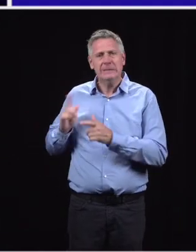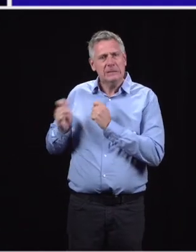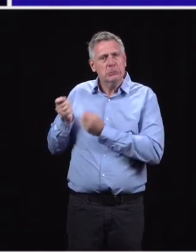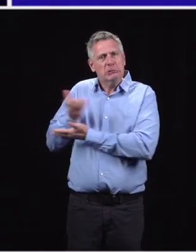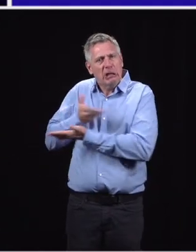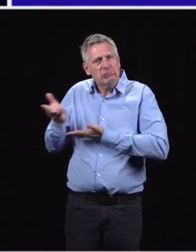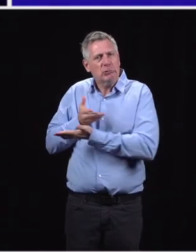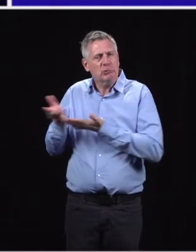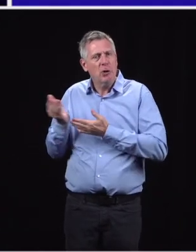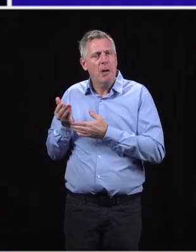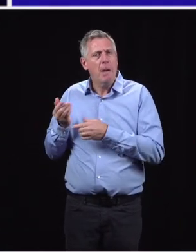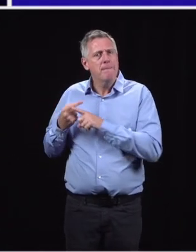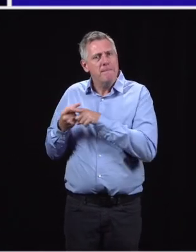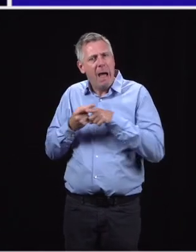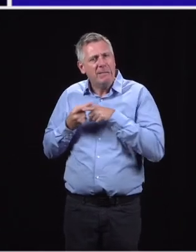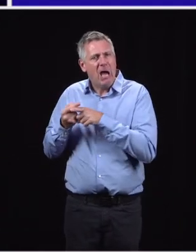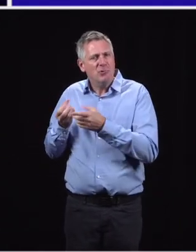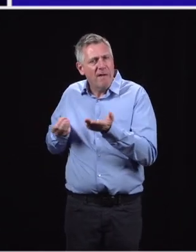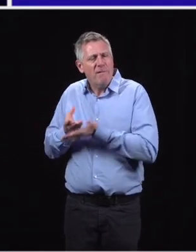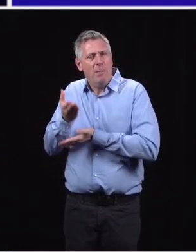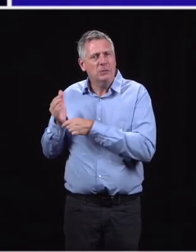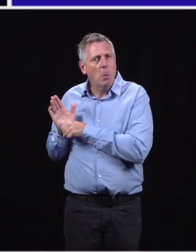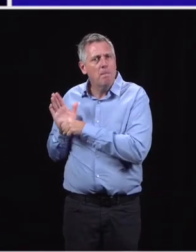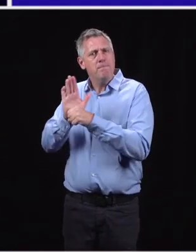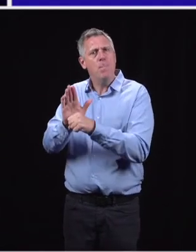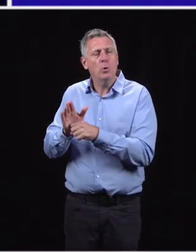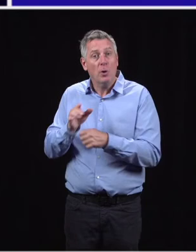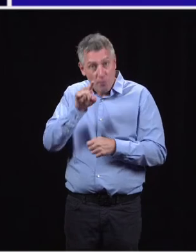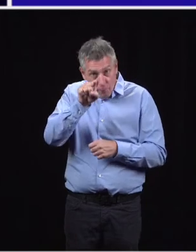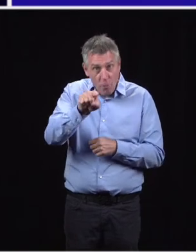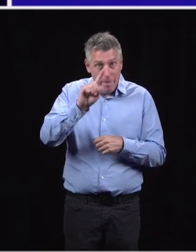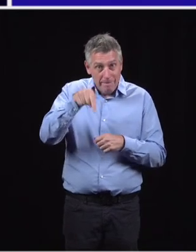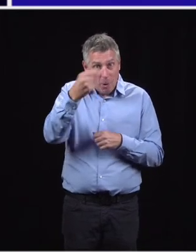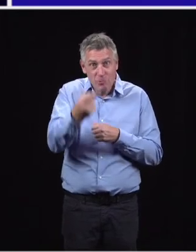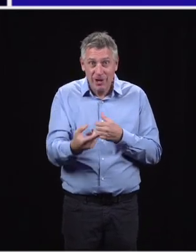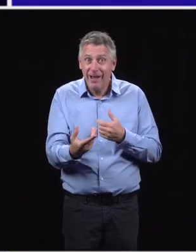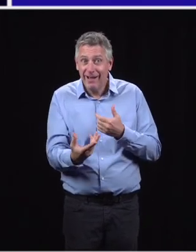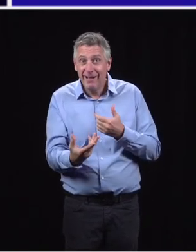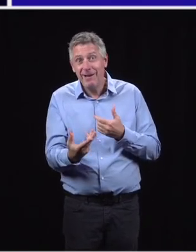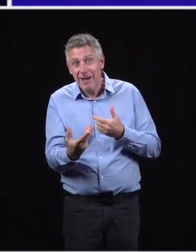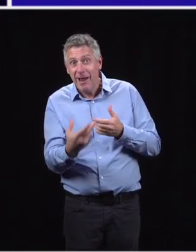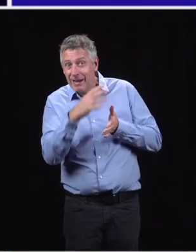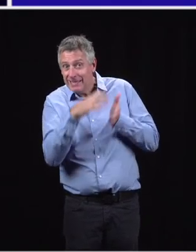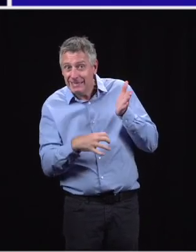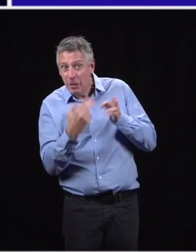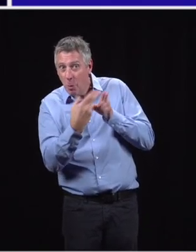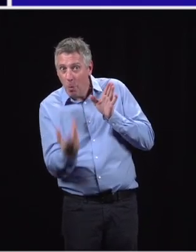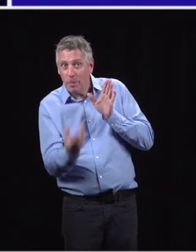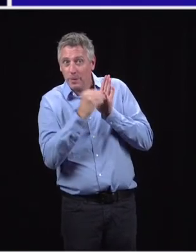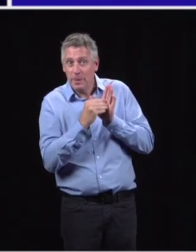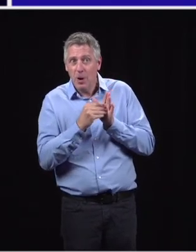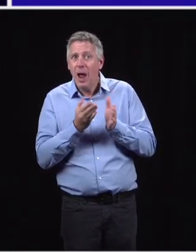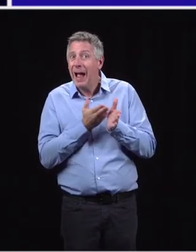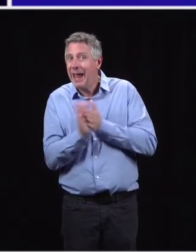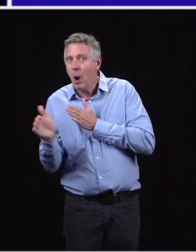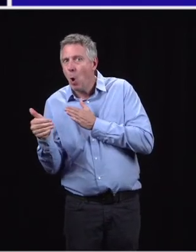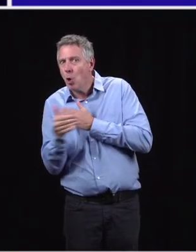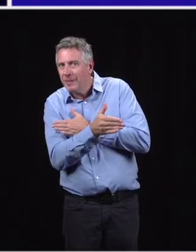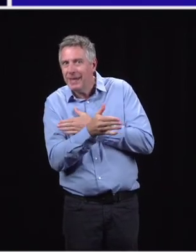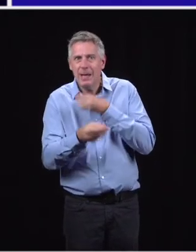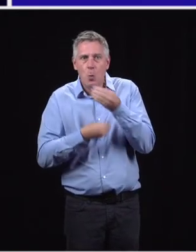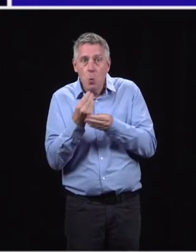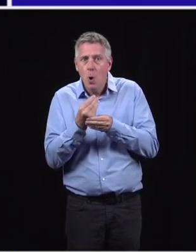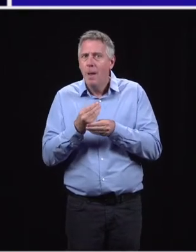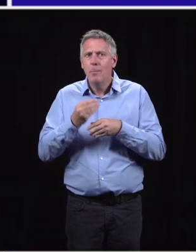vous donnez envie tout simplement d'être les prochains sur la liste de vous réorienter ou peut-être de vous reconvertir